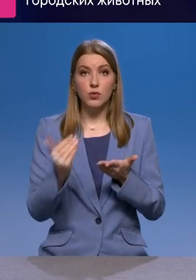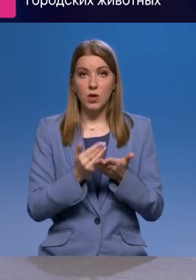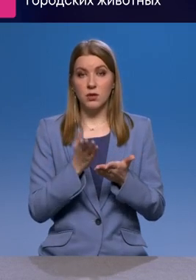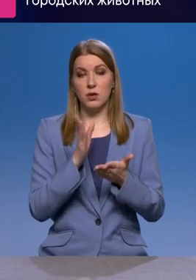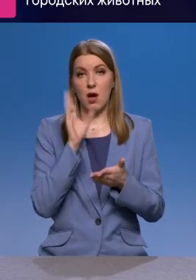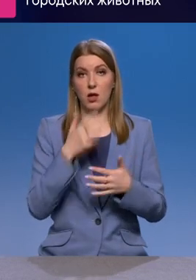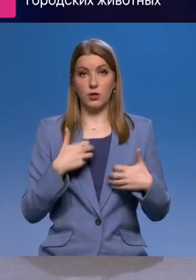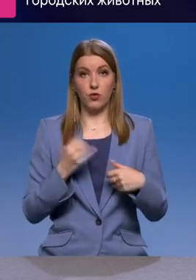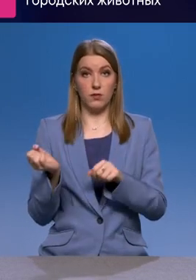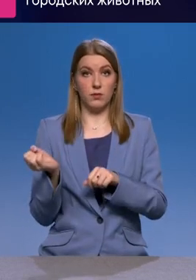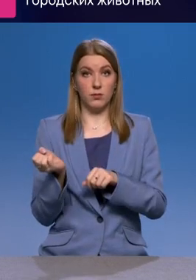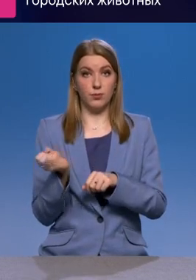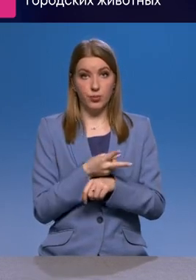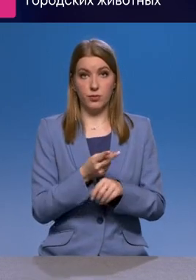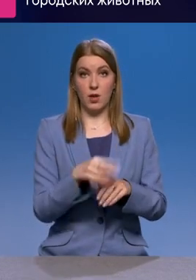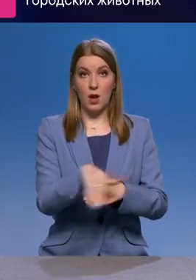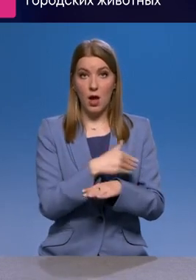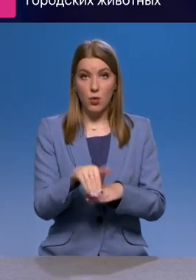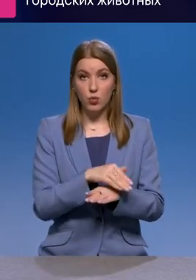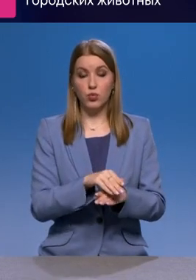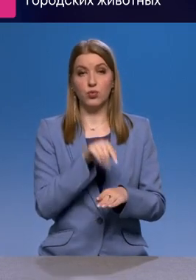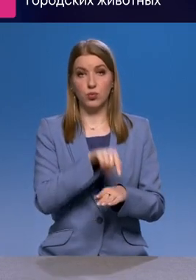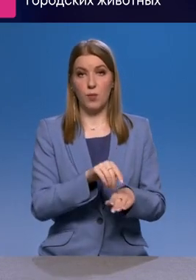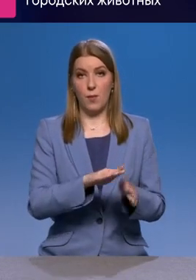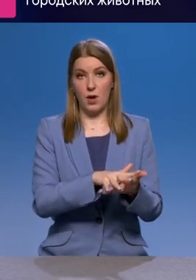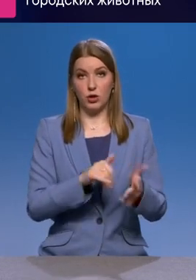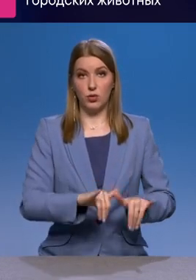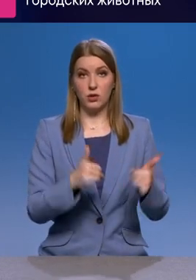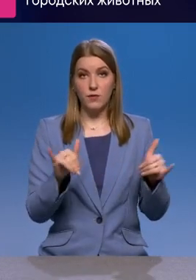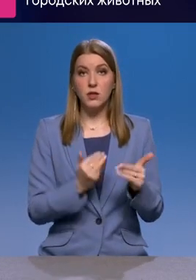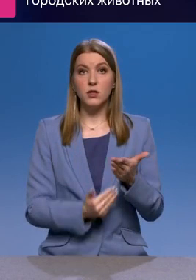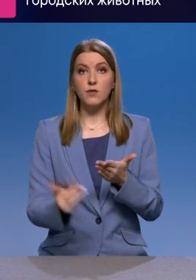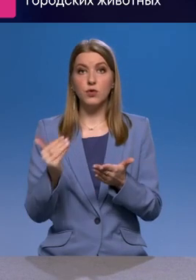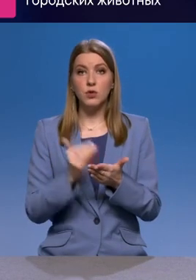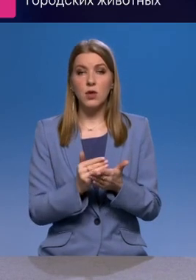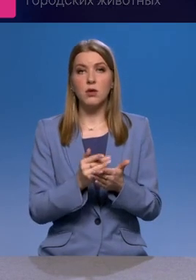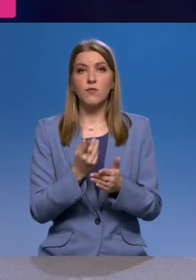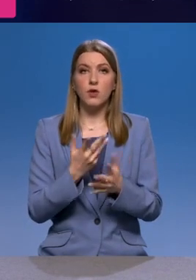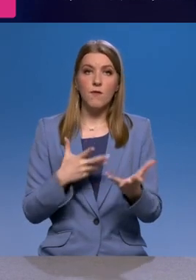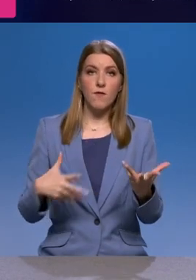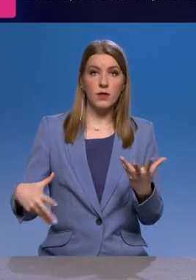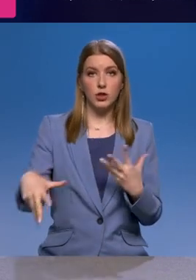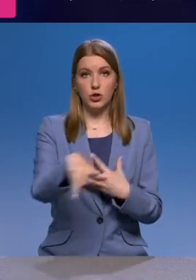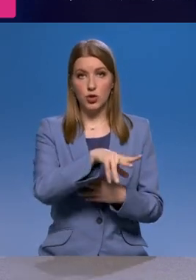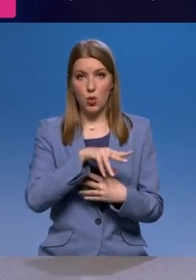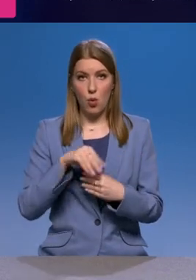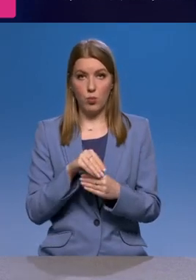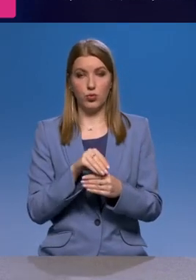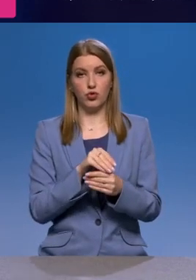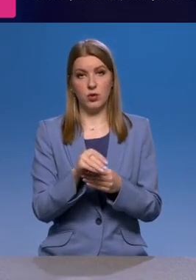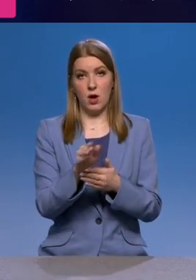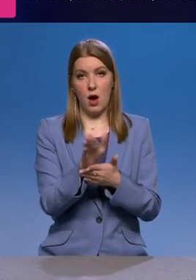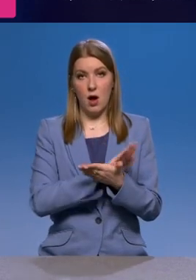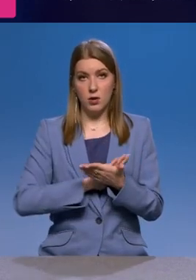сокращение количества животных у населения. То есть это всеобщая поголовная стерилизация, мораторий на